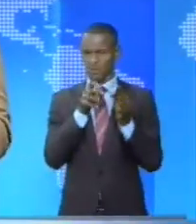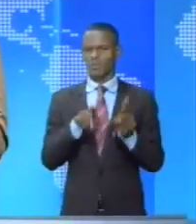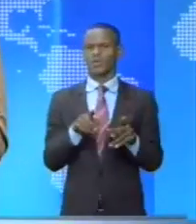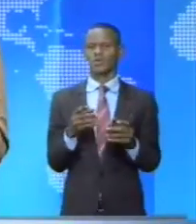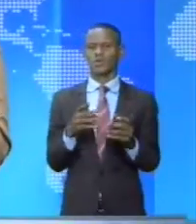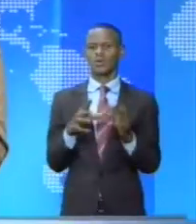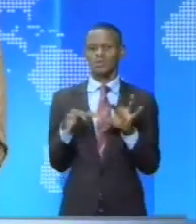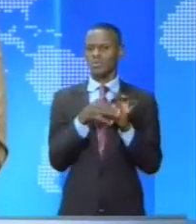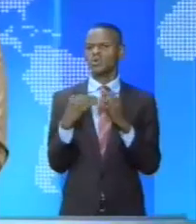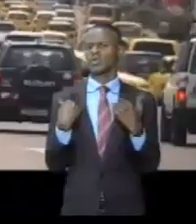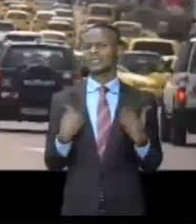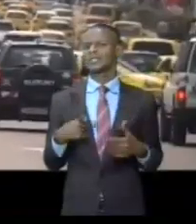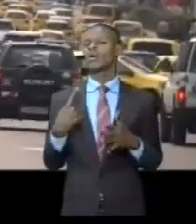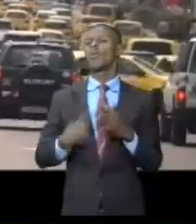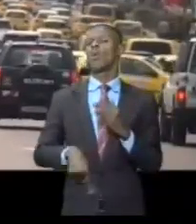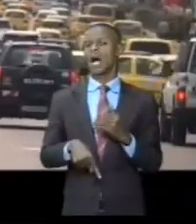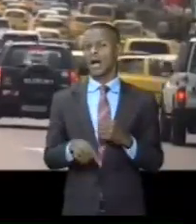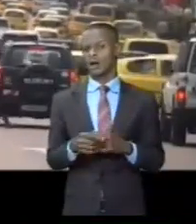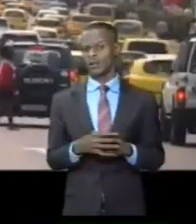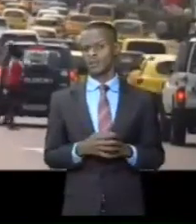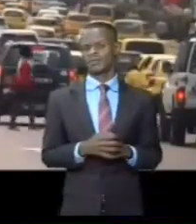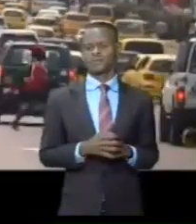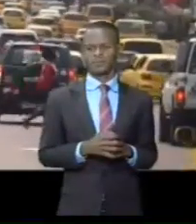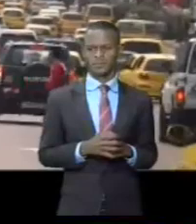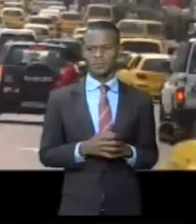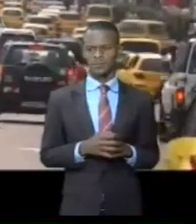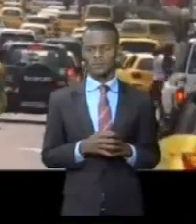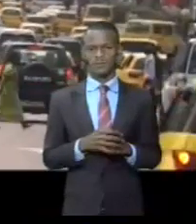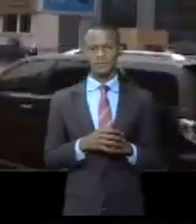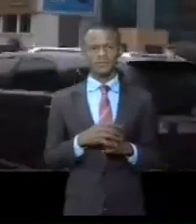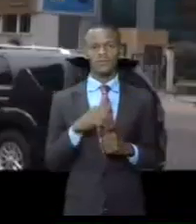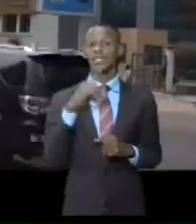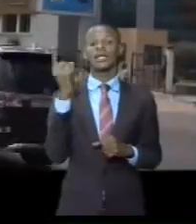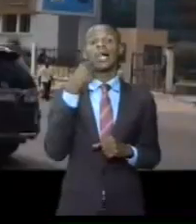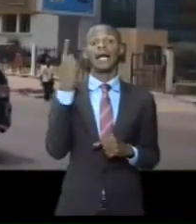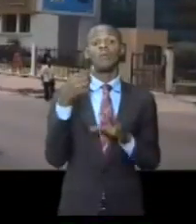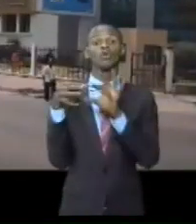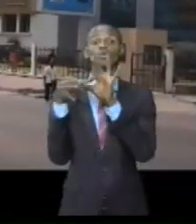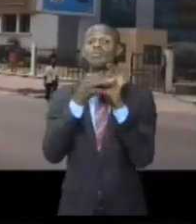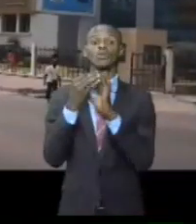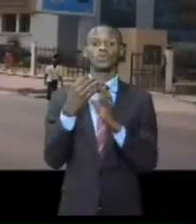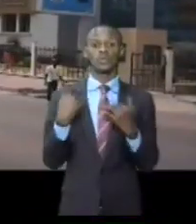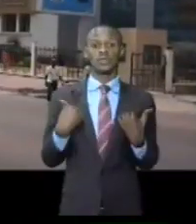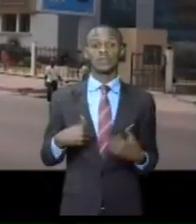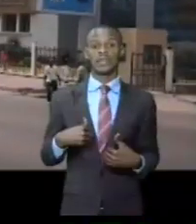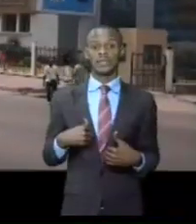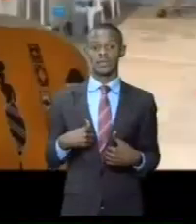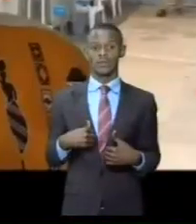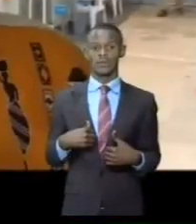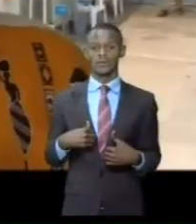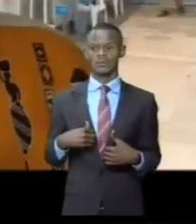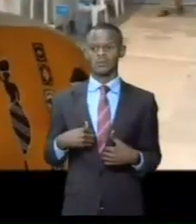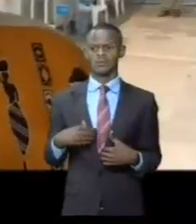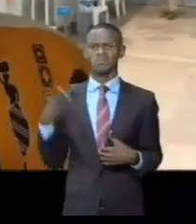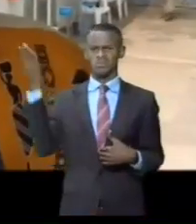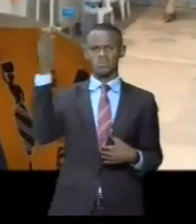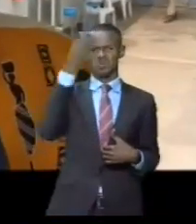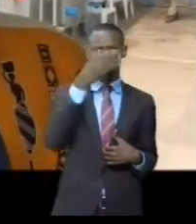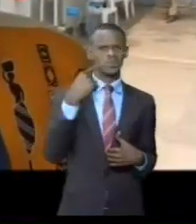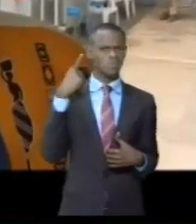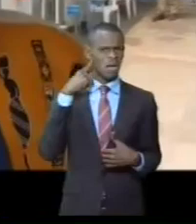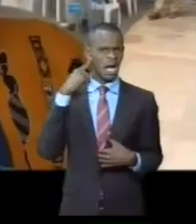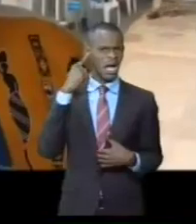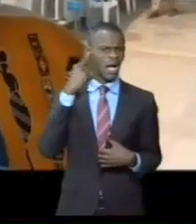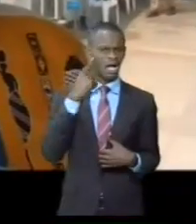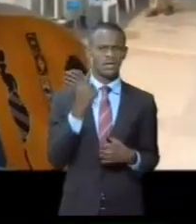Eyenga nous en parle. À travers le monde, mutuelles de santé ont fait leurs preuves. Je me rappelle avoir